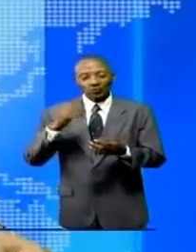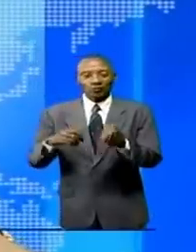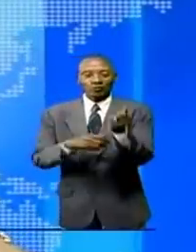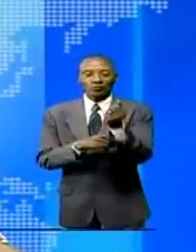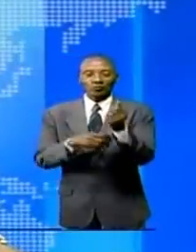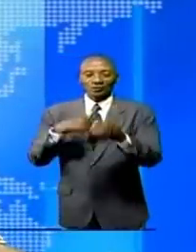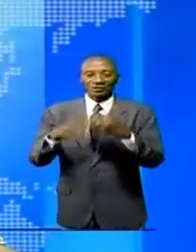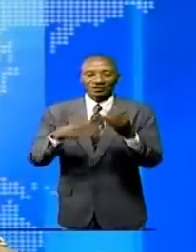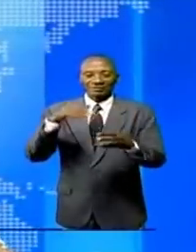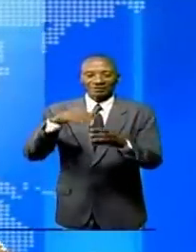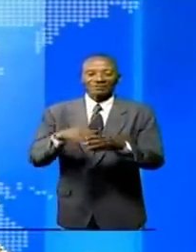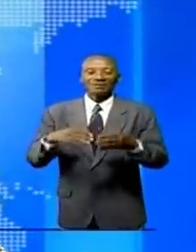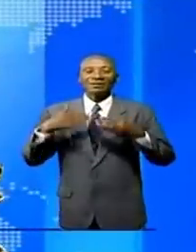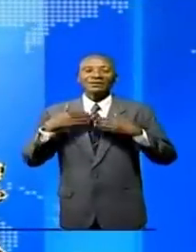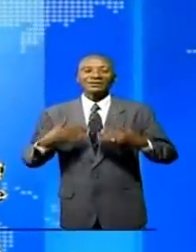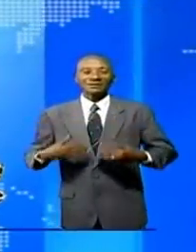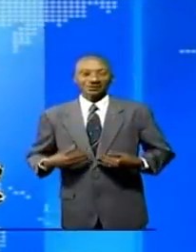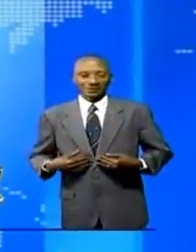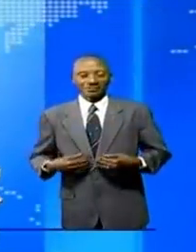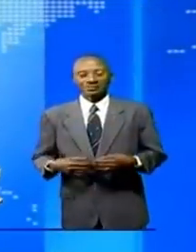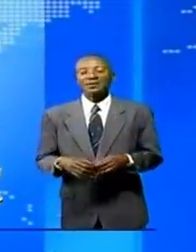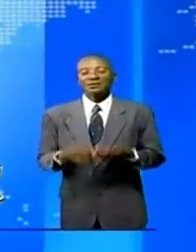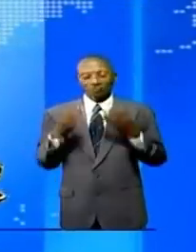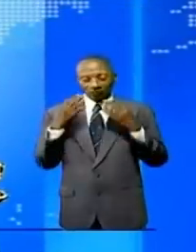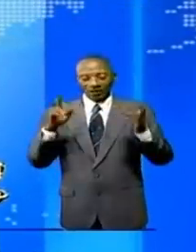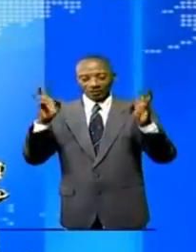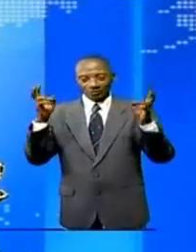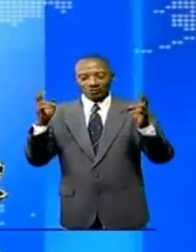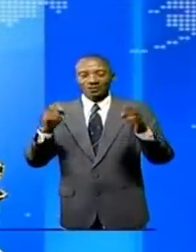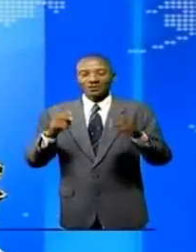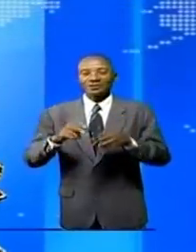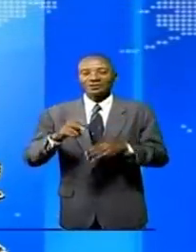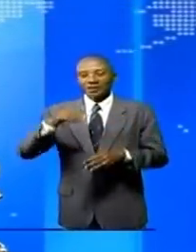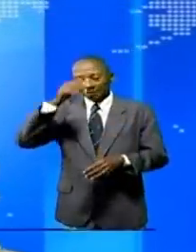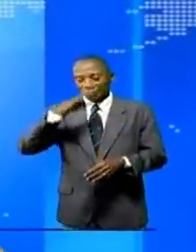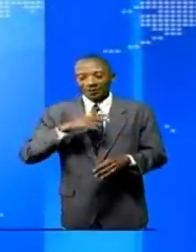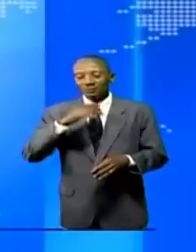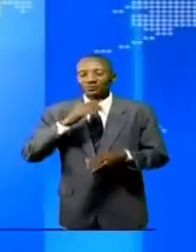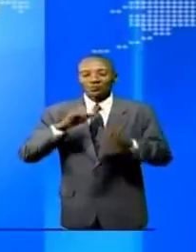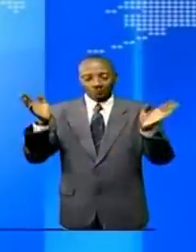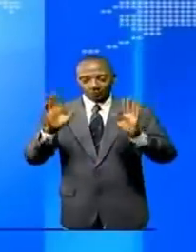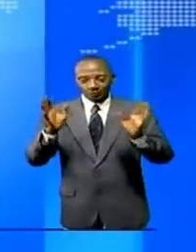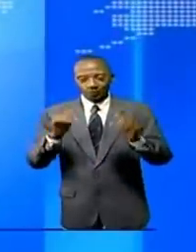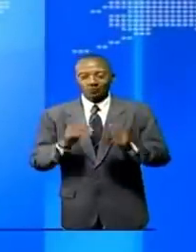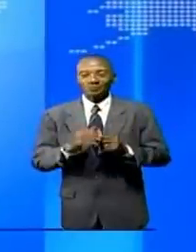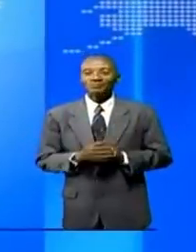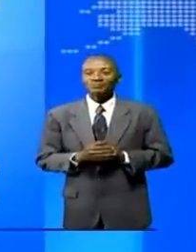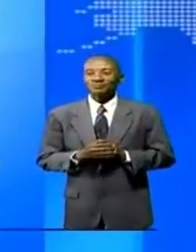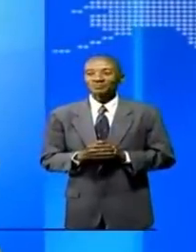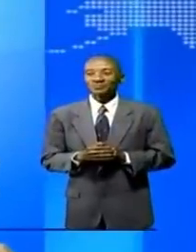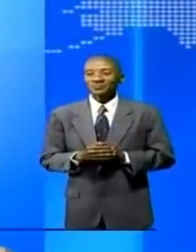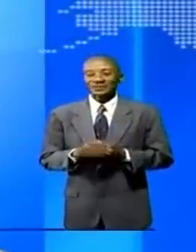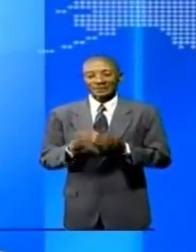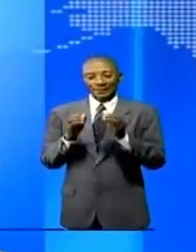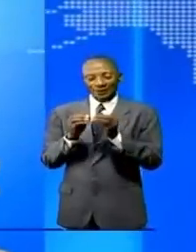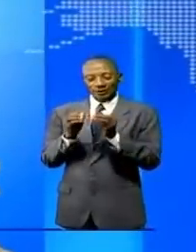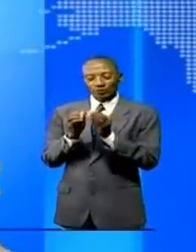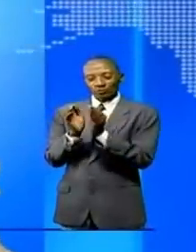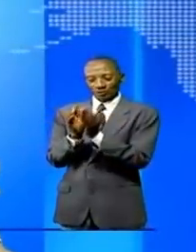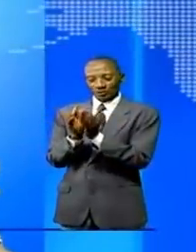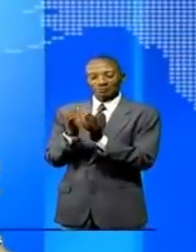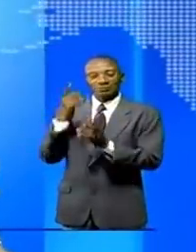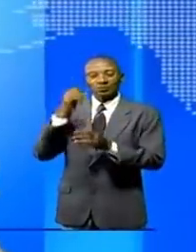13h30 partout à Kinshasa. Madame, Messieurs, bonjour. Bienvenue dans ce journal. Mini sommet sur la paix et la